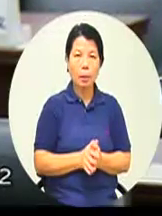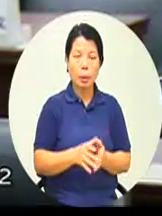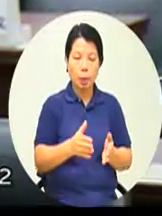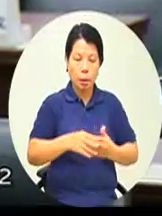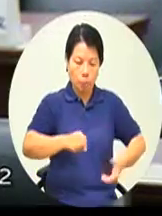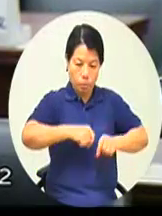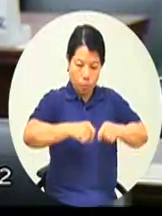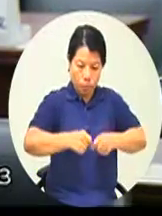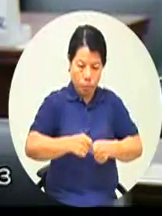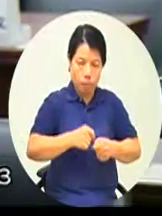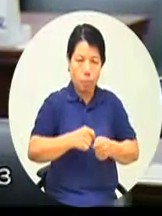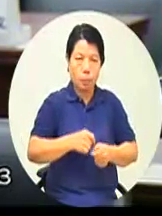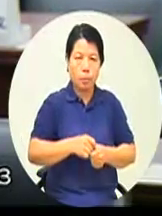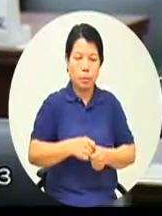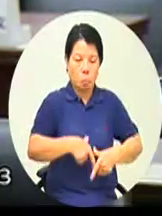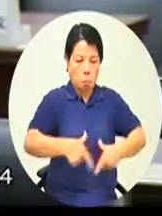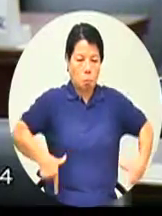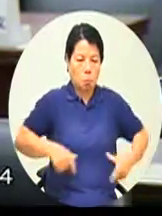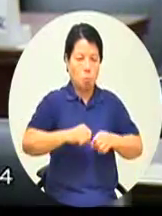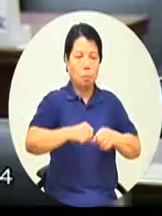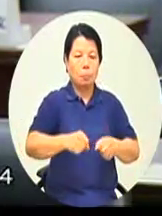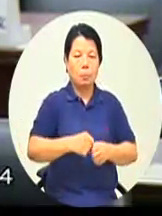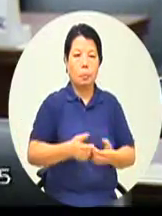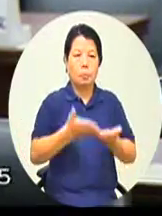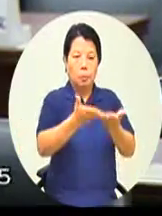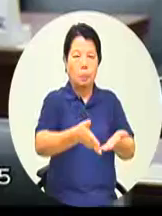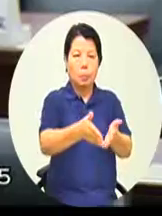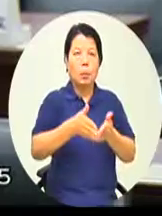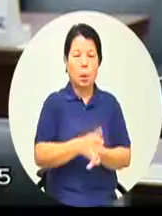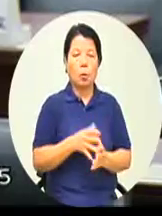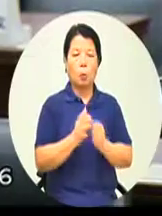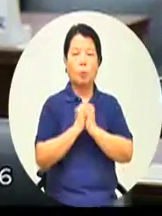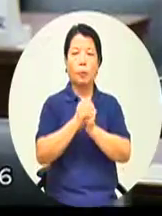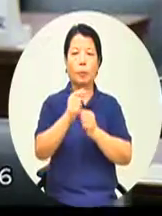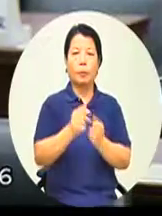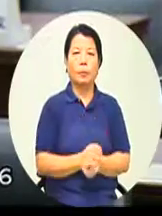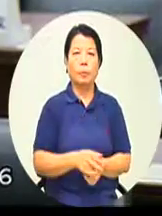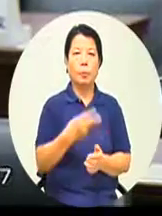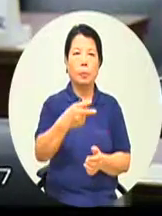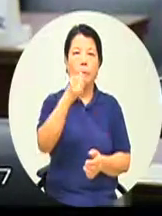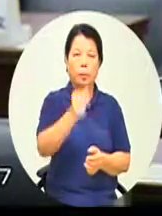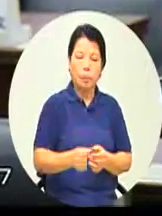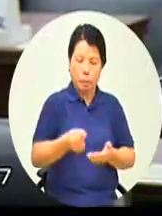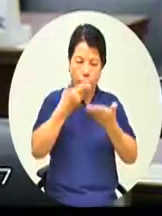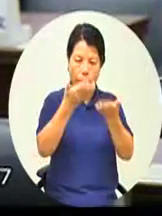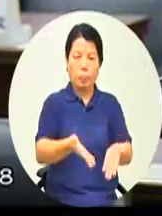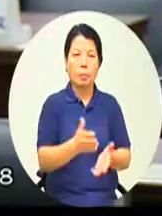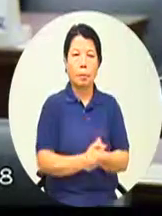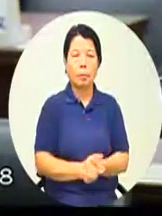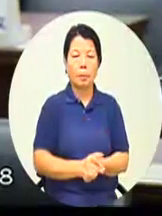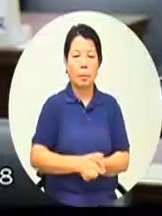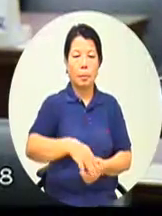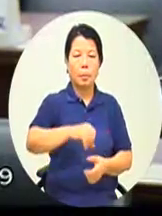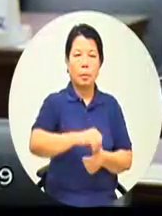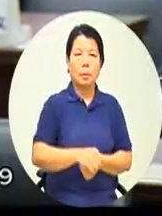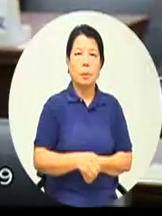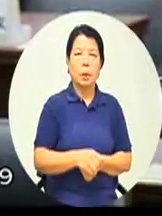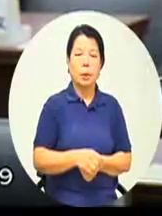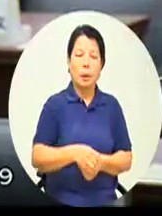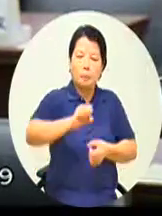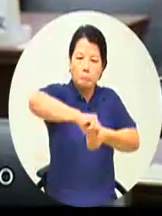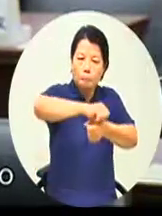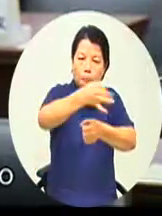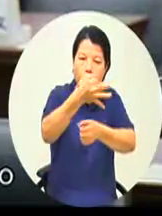计划，吼我希望讲我也应考会拜托，爱阁2亿予恁，好嘛？佮加较侪钱，互恁有